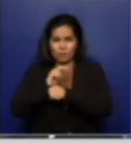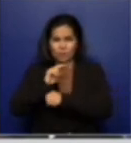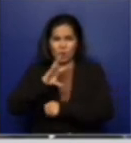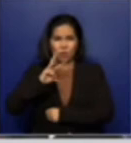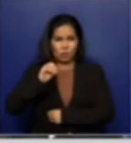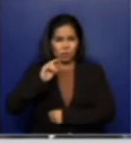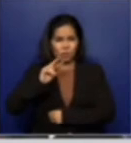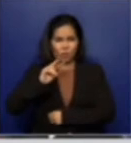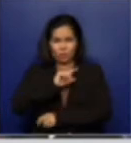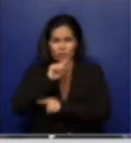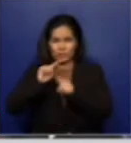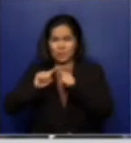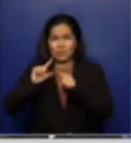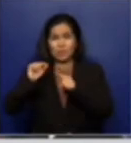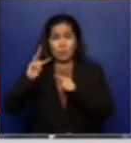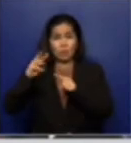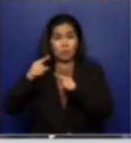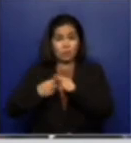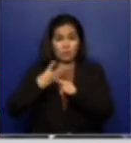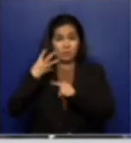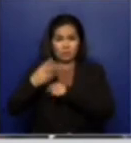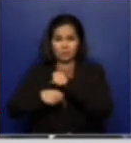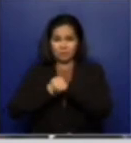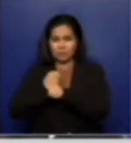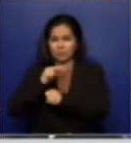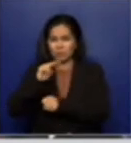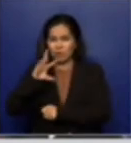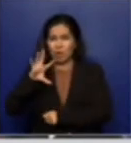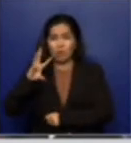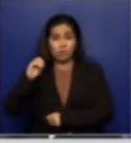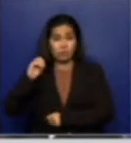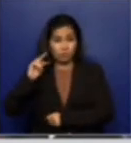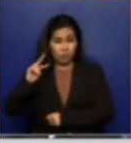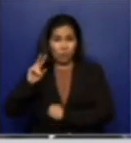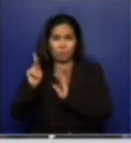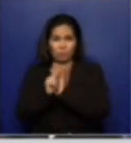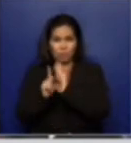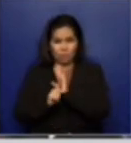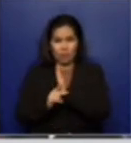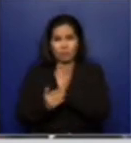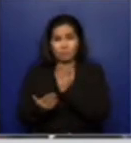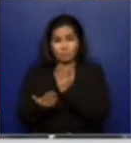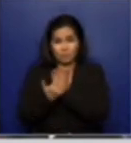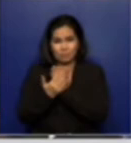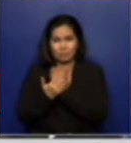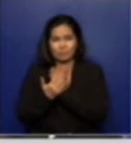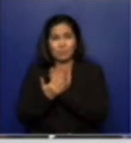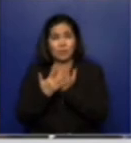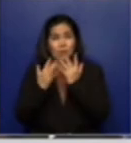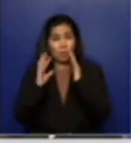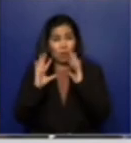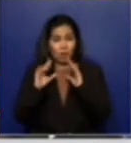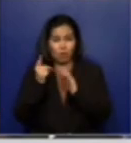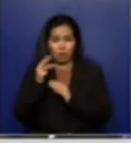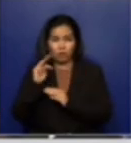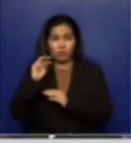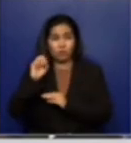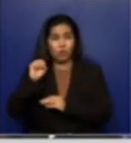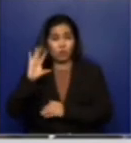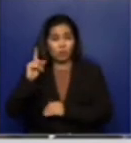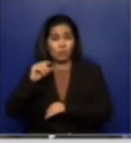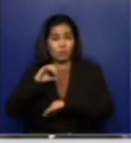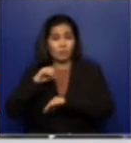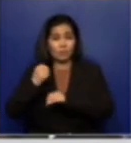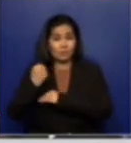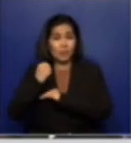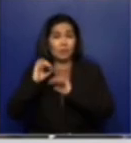เมื่อวันที่26เมษายน2562เป็นกฎหมายทิ้งทวนก่อนที่คสช.จะหมดอำนาจก